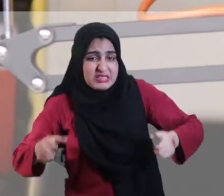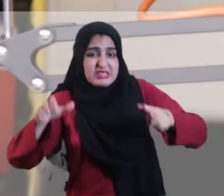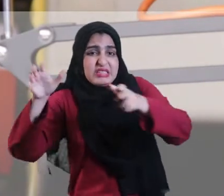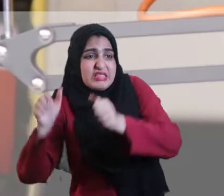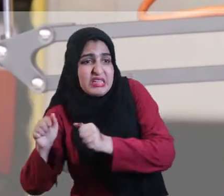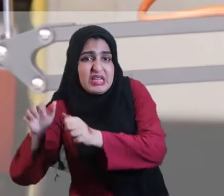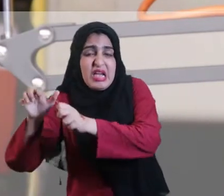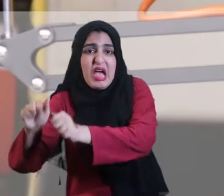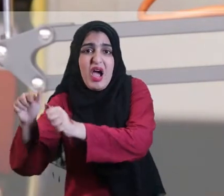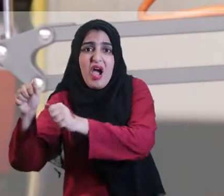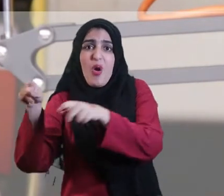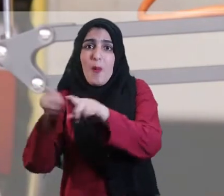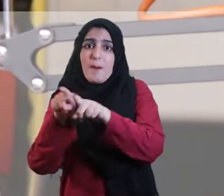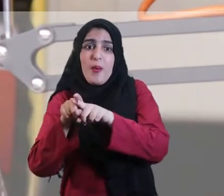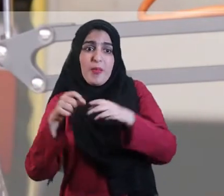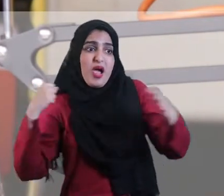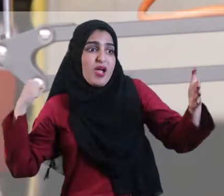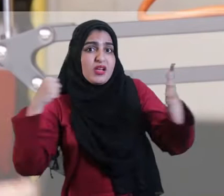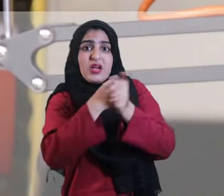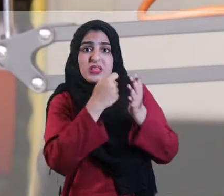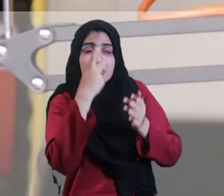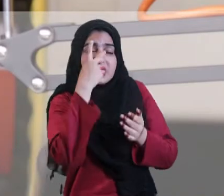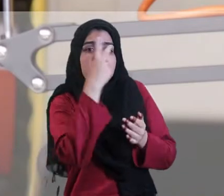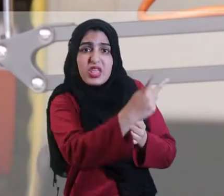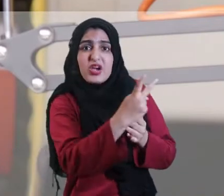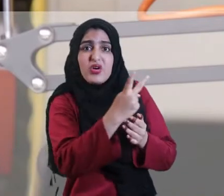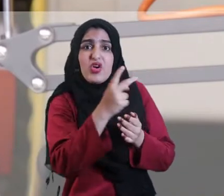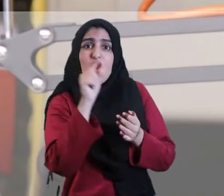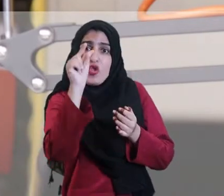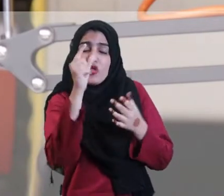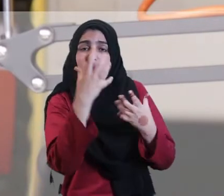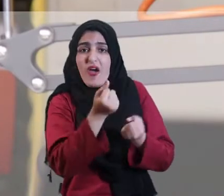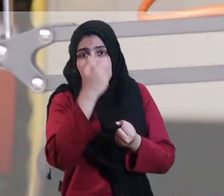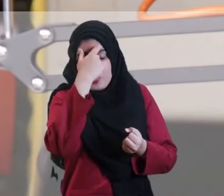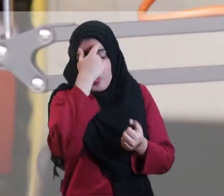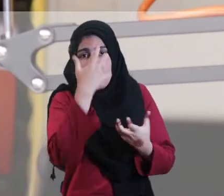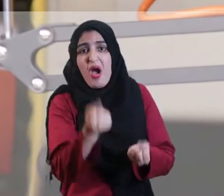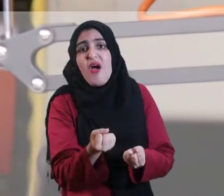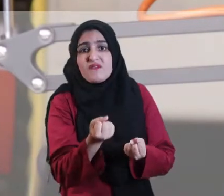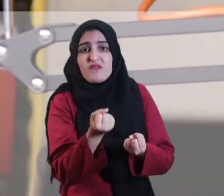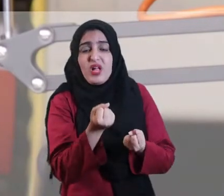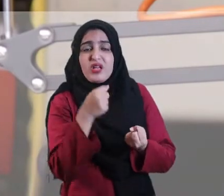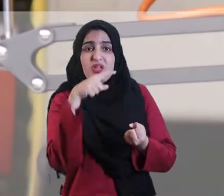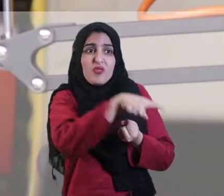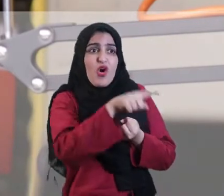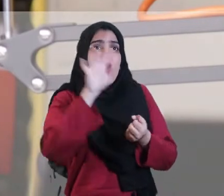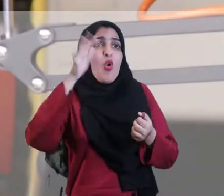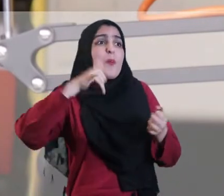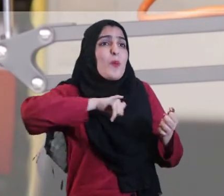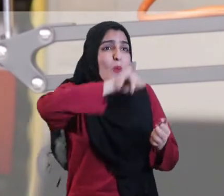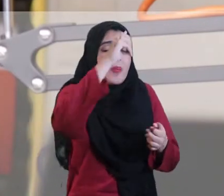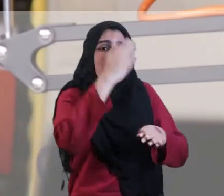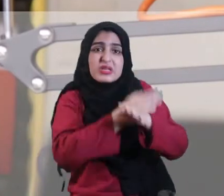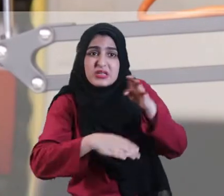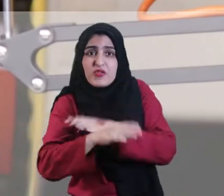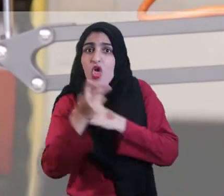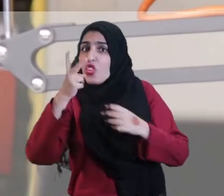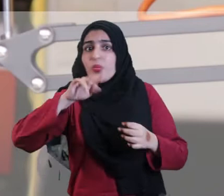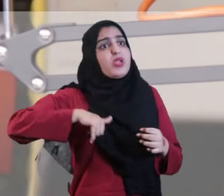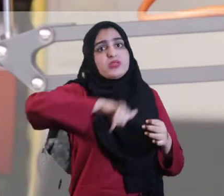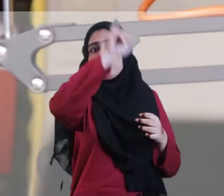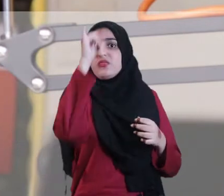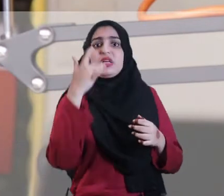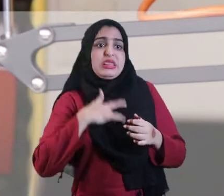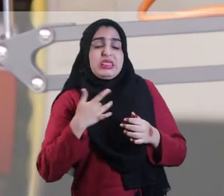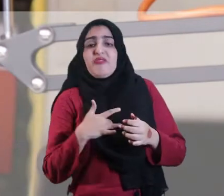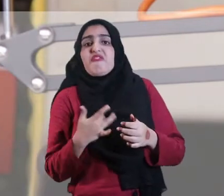फिट तक जाना पड़ता है अगर फ्रंट फिर भी सीटें फिर भी के खस्ता ऐसे उतार है इनमें चंद्रमा जोश पैसेंजर है फिर दोबारा अपनी ट्रेवल